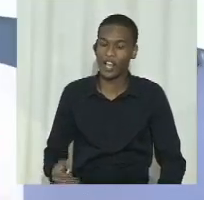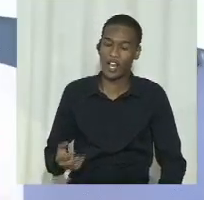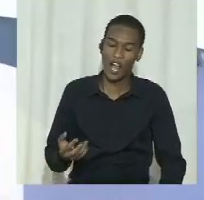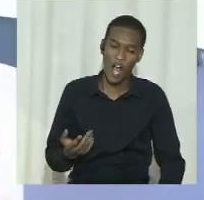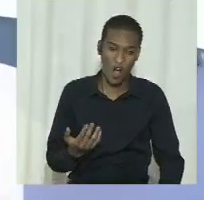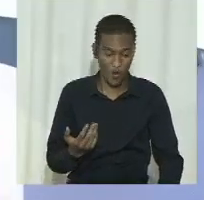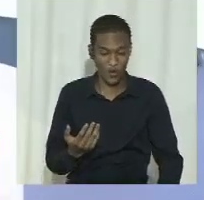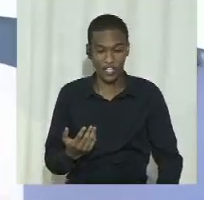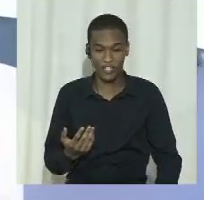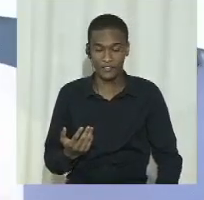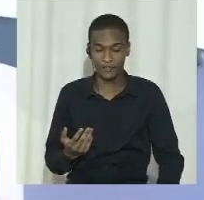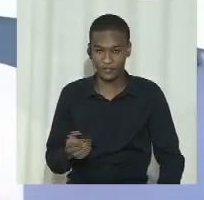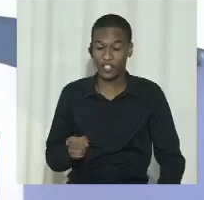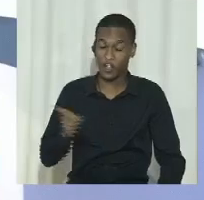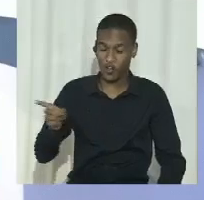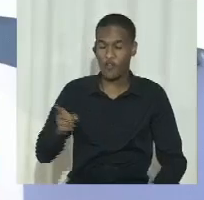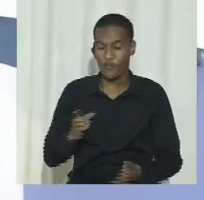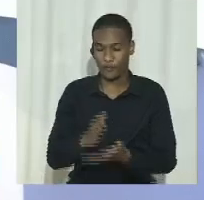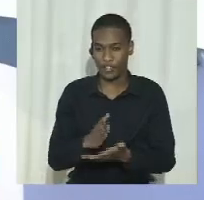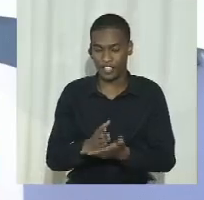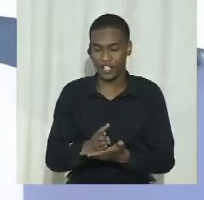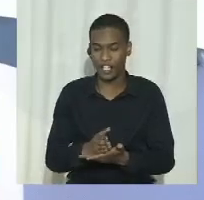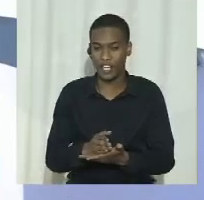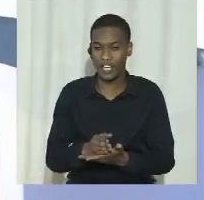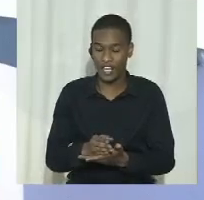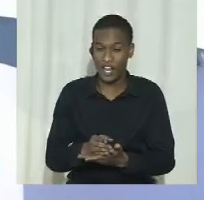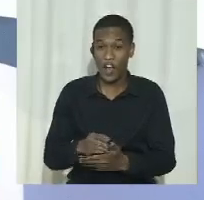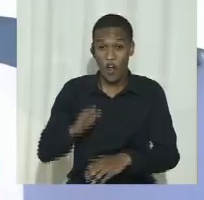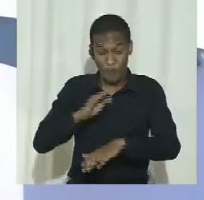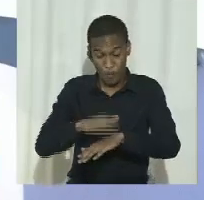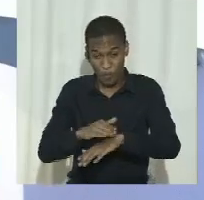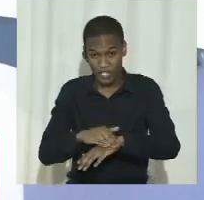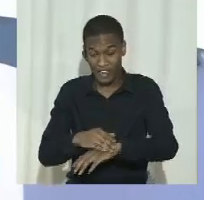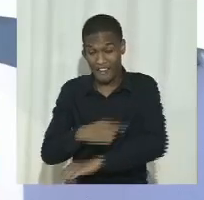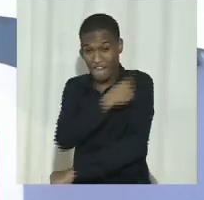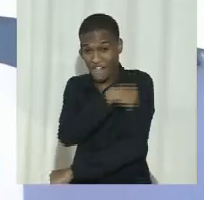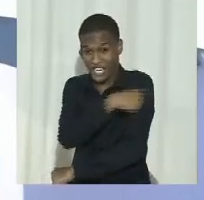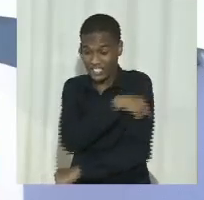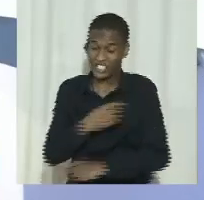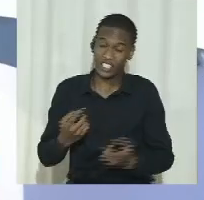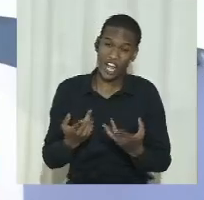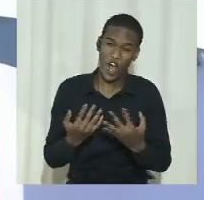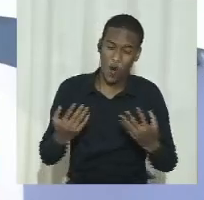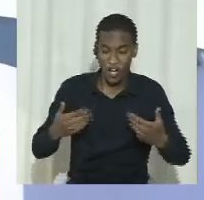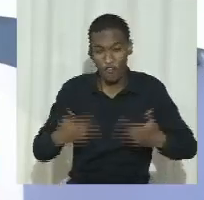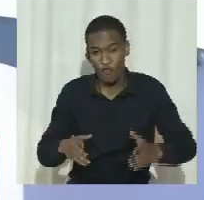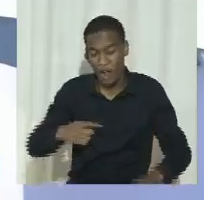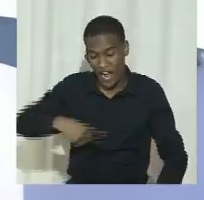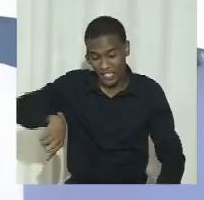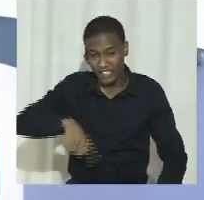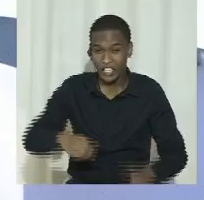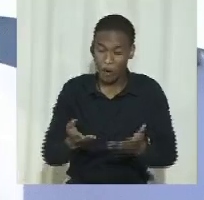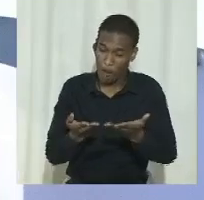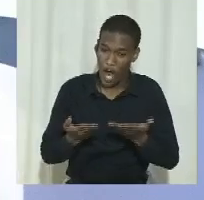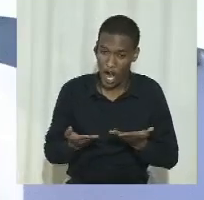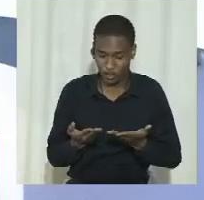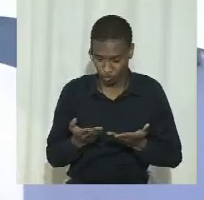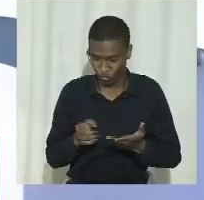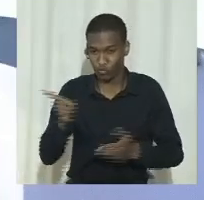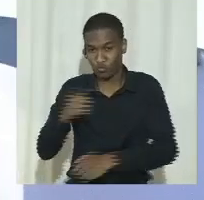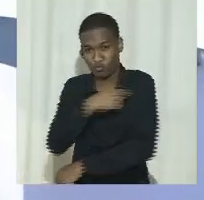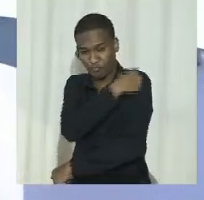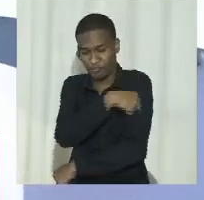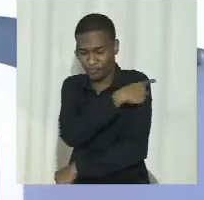antsika zay rehefa avy eo fa makasika ny fepetra amin'ny fahazahoantsika n'izay vaksiny izay satria misy ny fepetra tsy maintsy